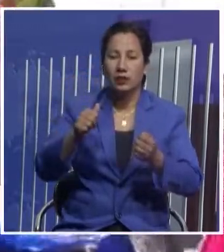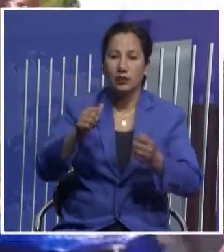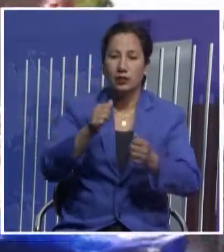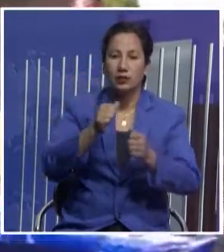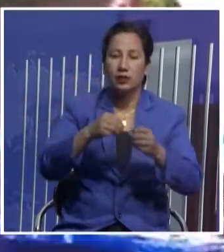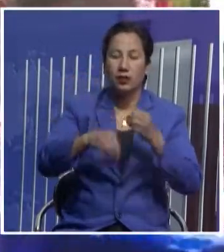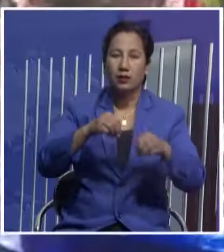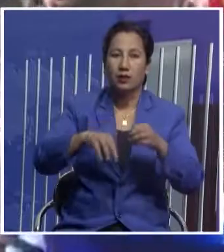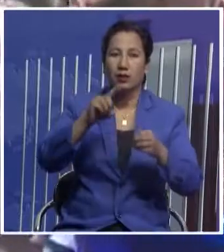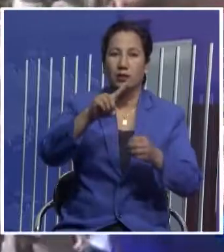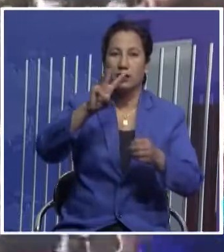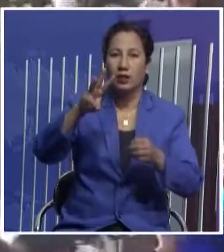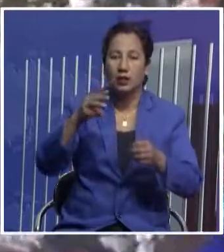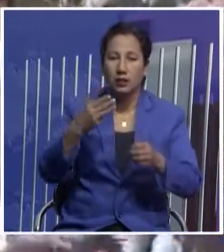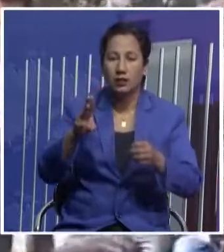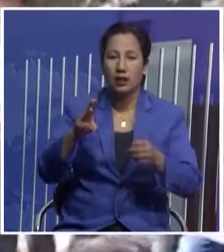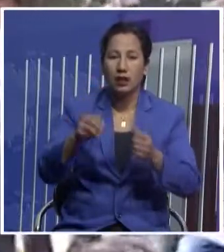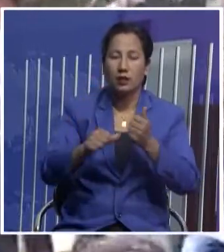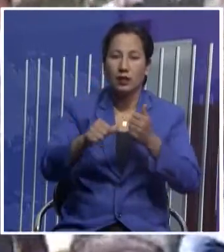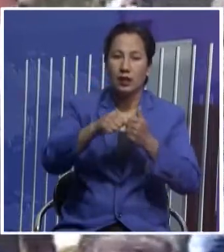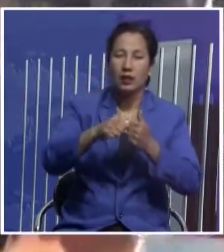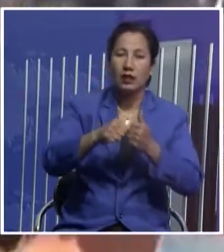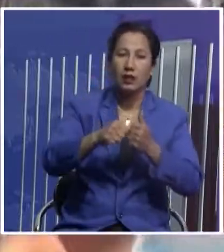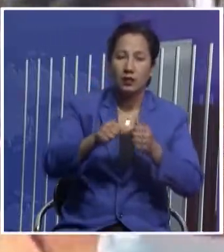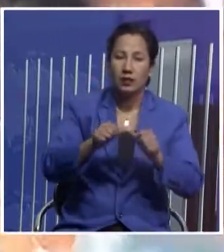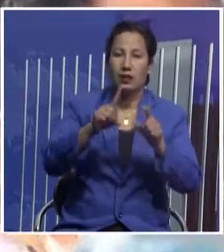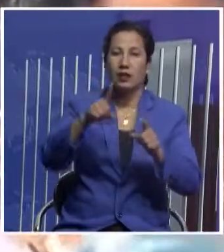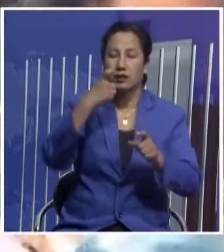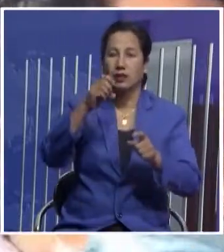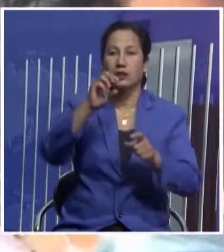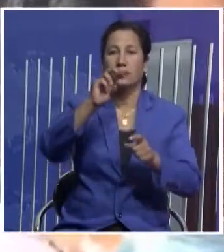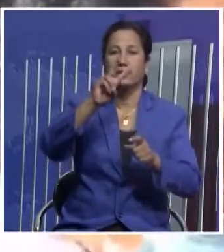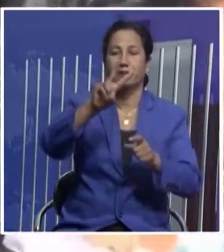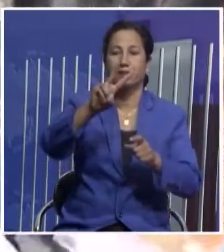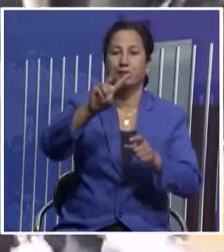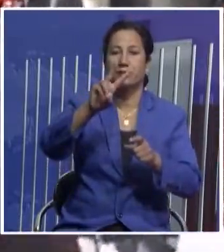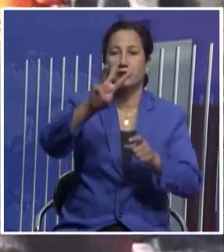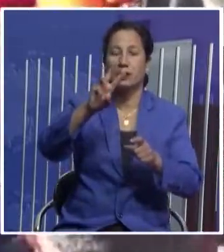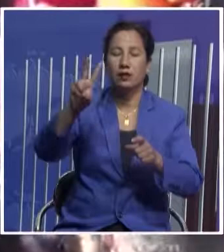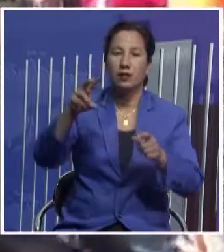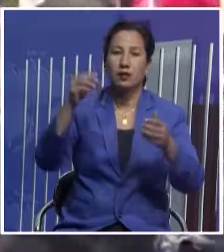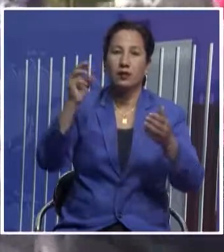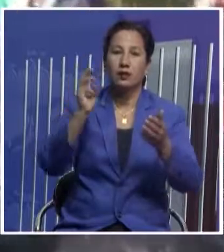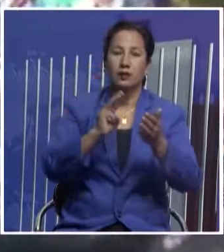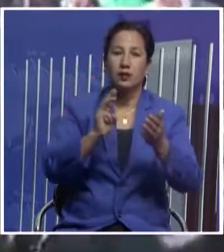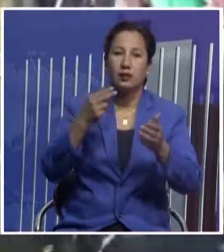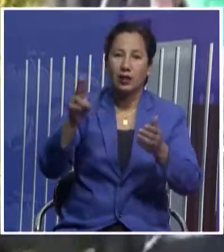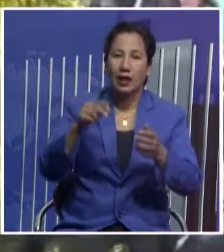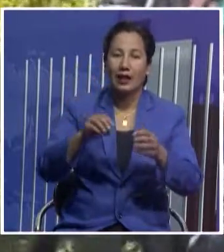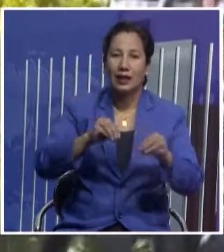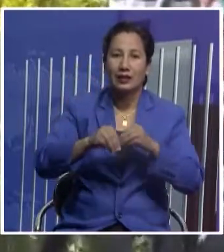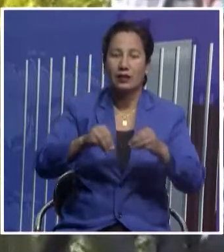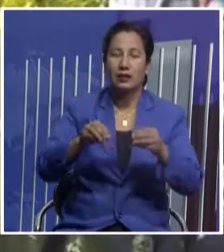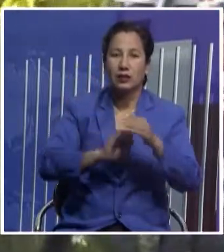13 जना पदाधिकारी सहित 132 जनाका लागि मतदान भइरहेको हो पार्टीको केन्द्रीय निर्वाचन समितिका